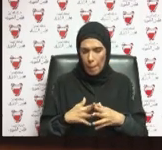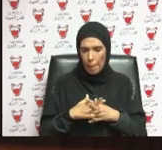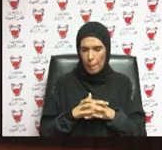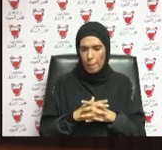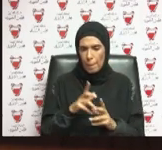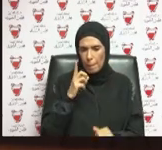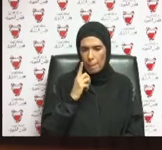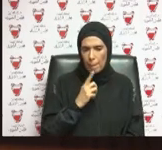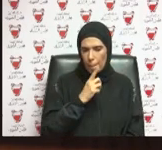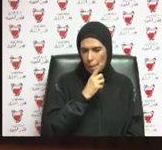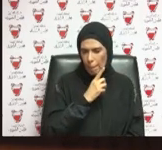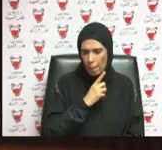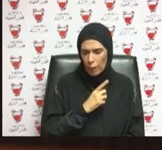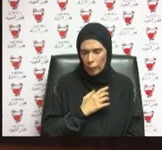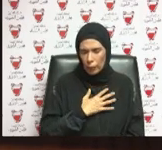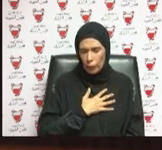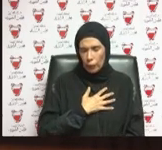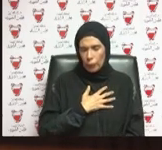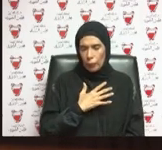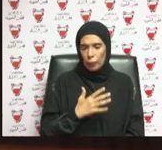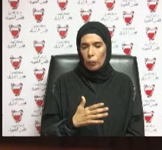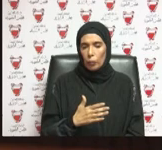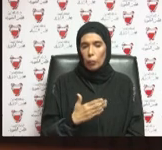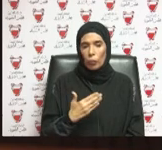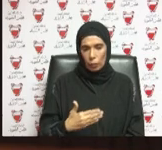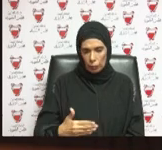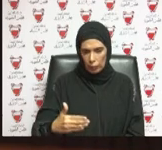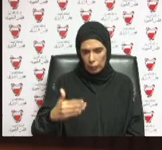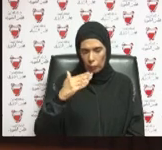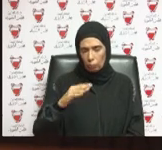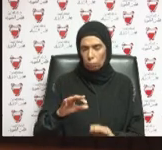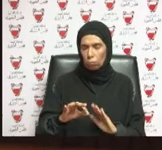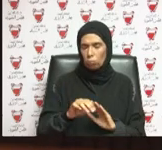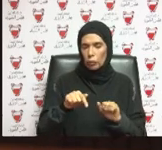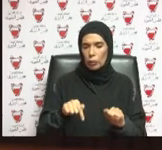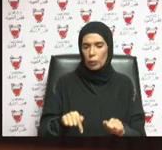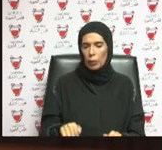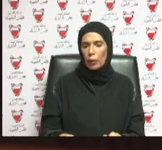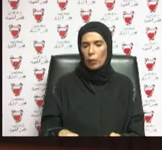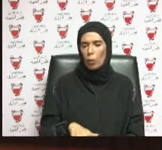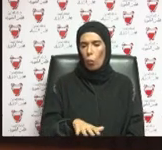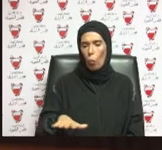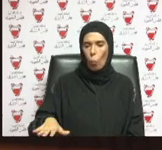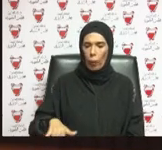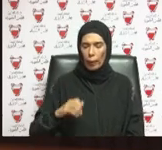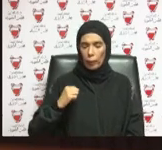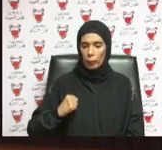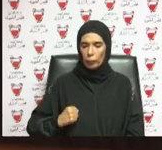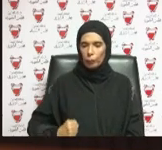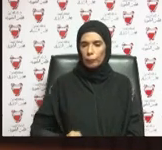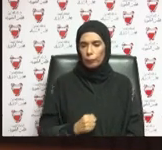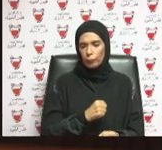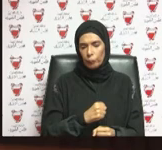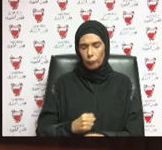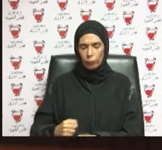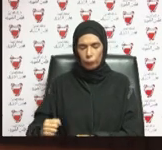بدموع وتترك ثقلاً في الصدر. سيبقى سموه رمزاً من رموز وطننا، خالداً في